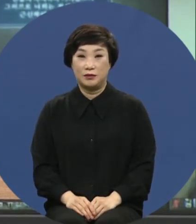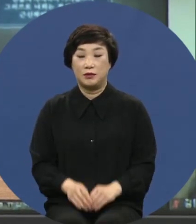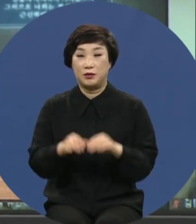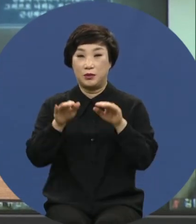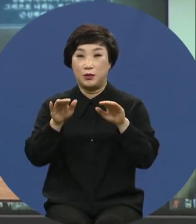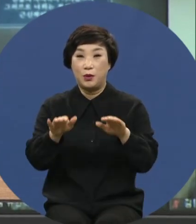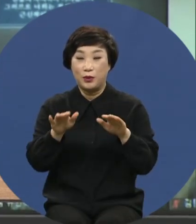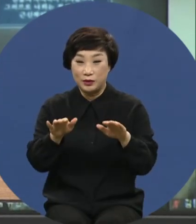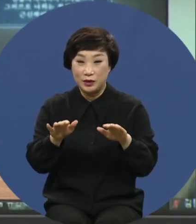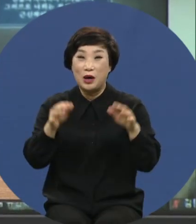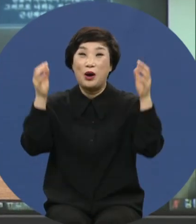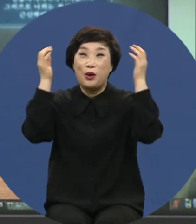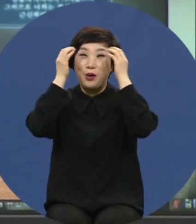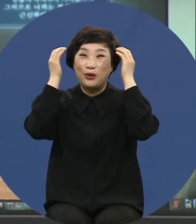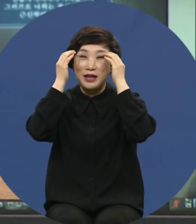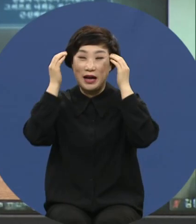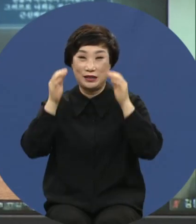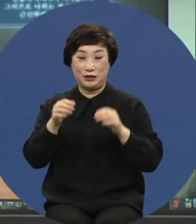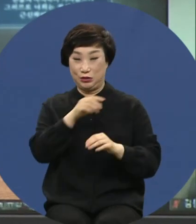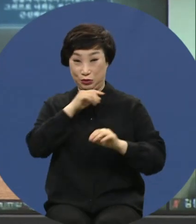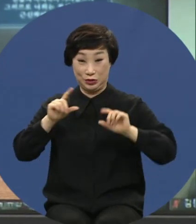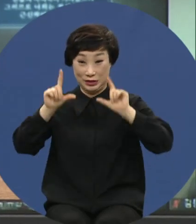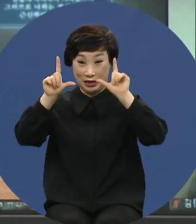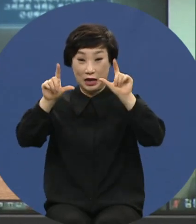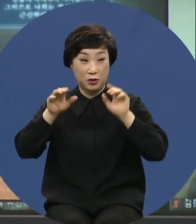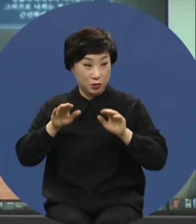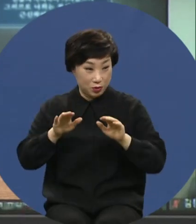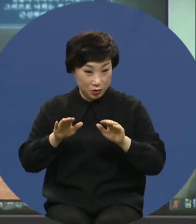오늘은 고난 주일이기 때문에